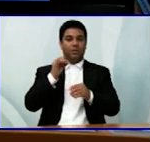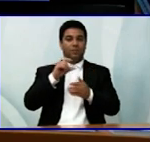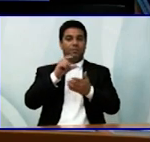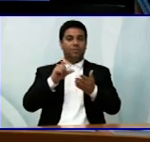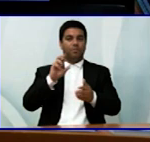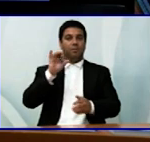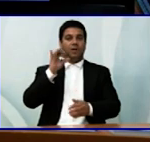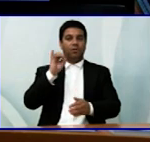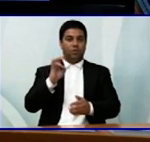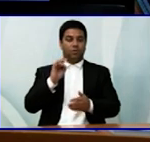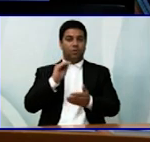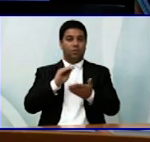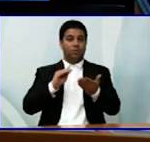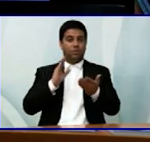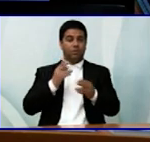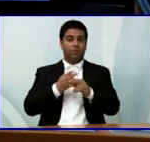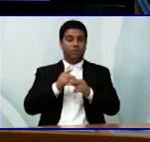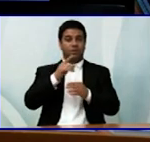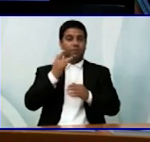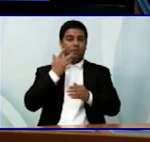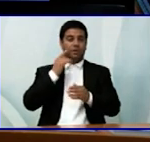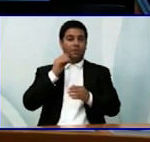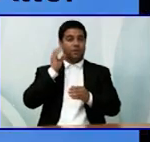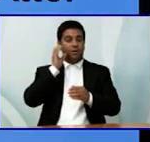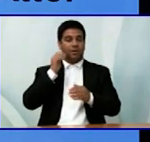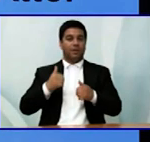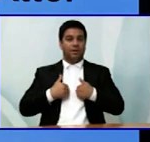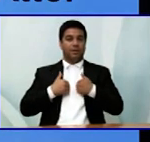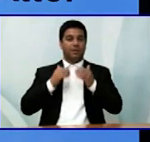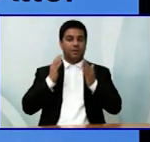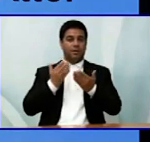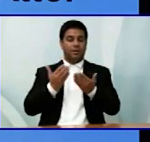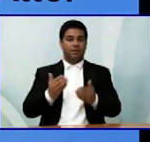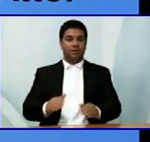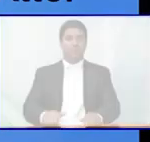yozamiz. Diqqat bilan meni eshitishga harakat qiling.